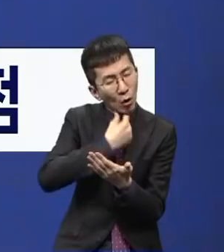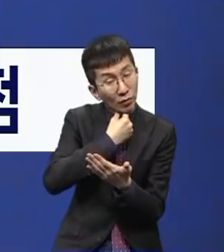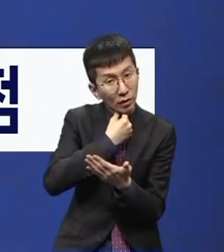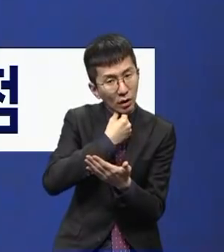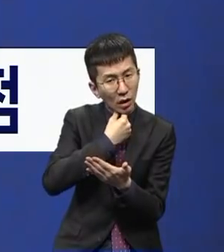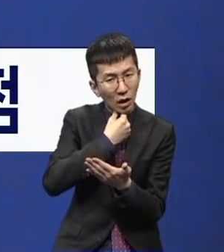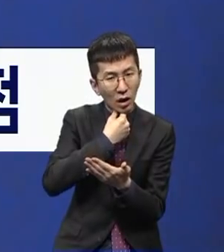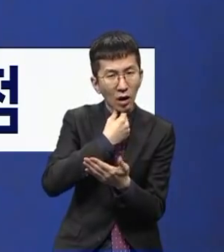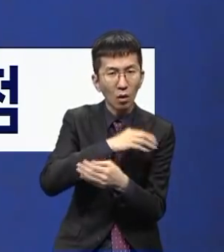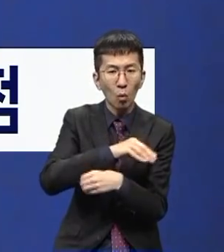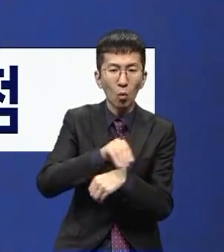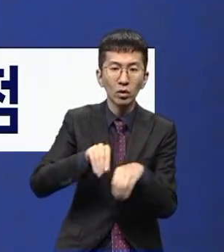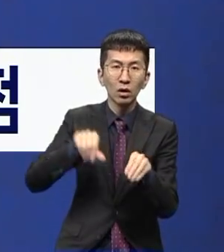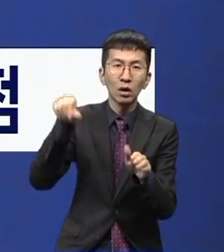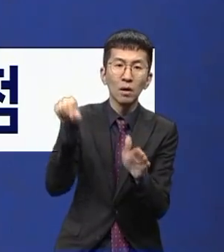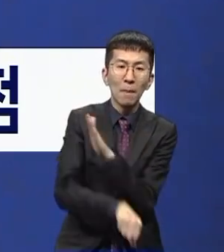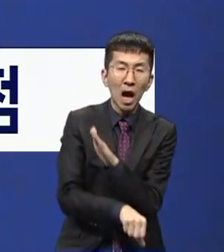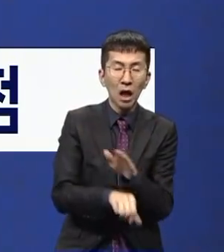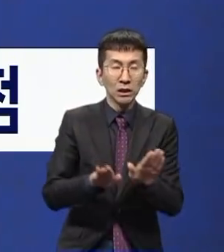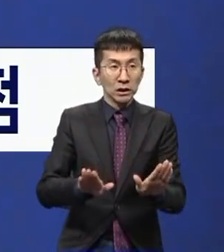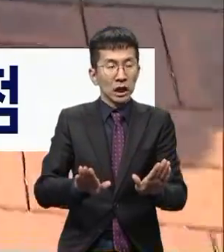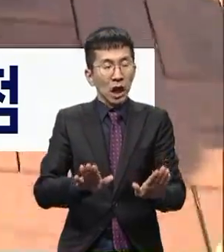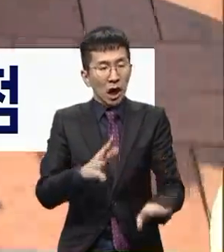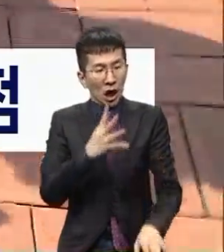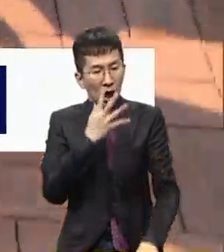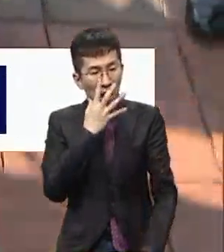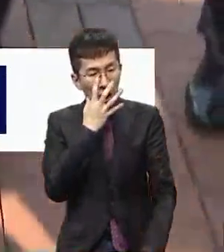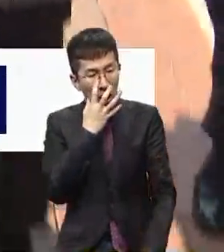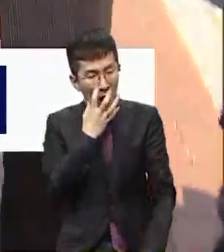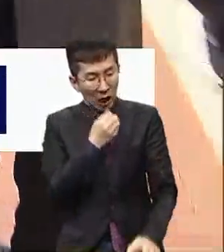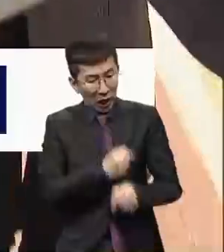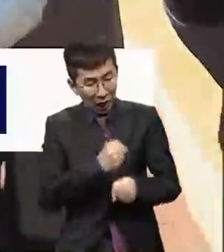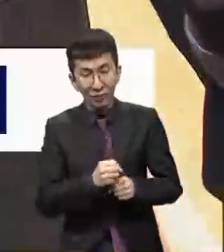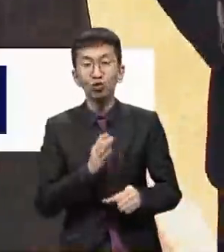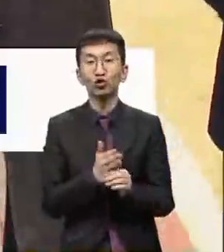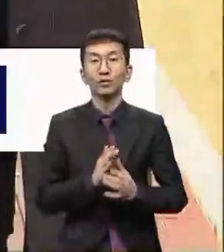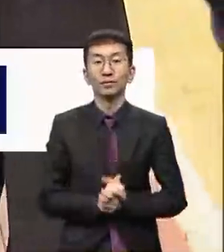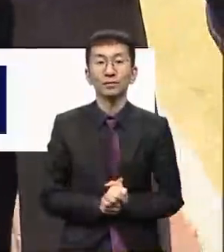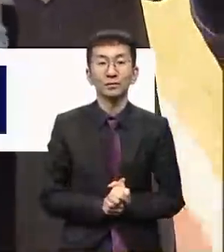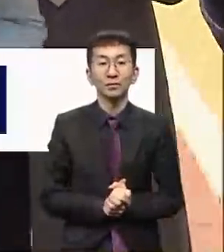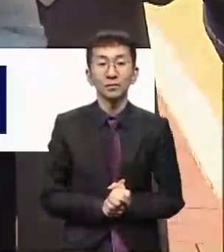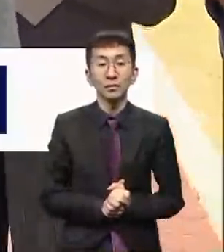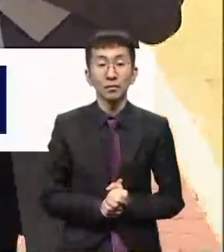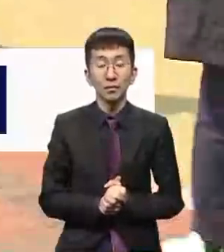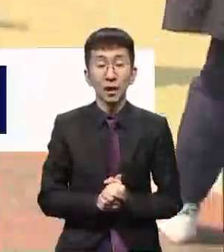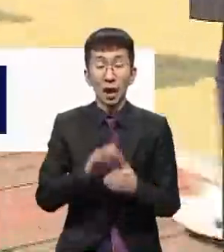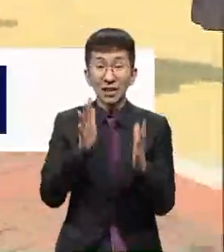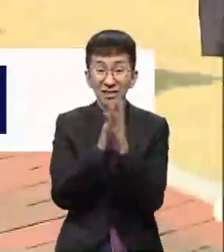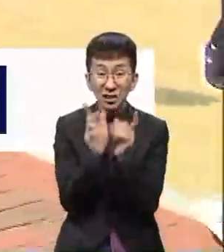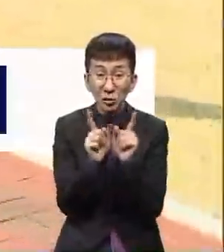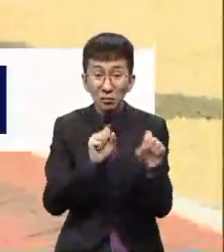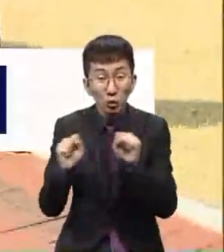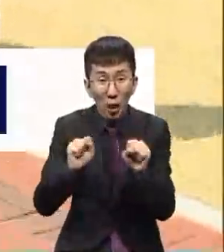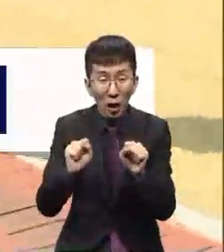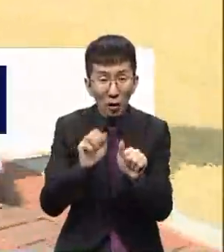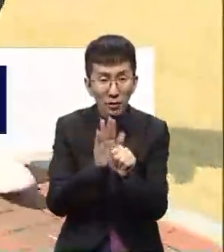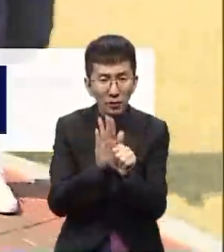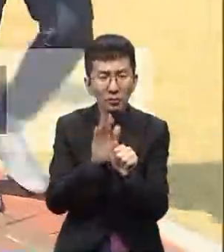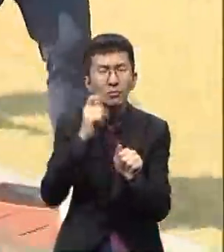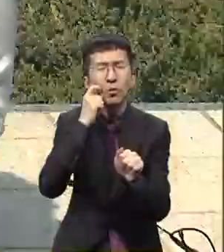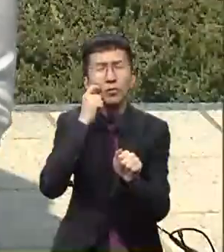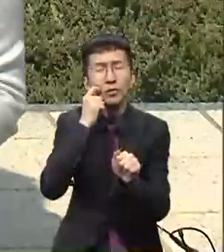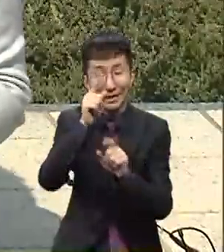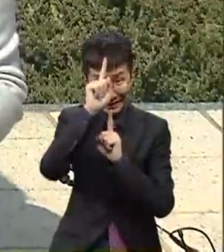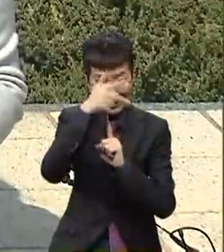끼었고 이젠 승부수를 준비해야 합니다. 현직 지사로 선거 운동을 할수 없었던 이재명